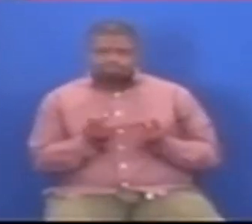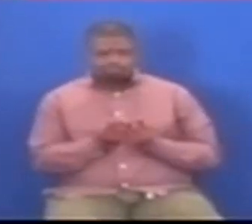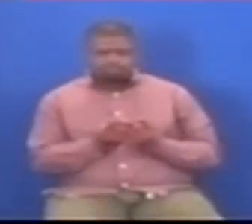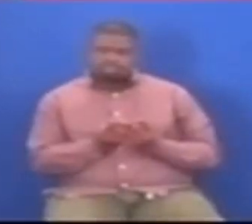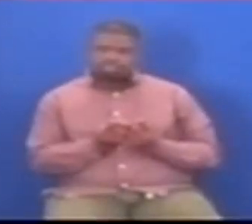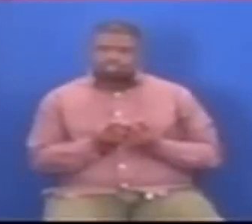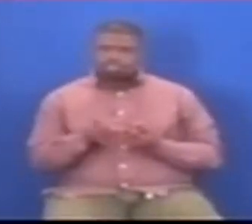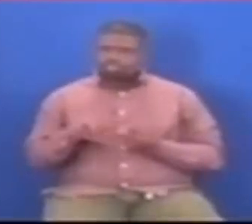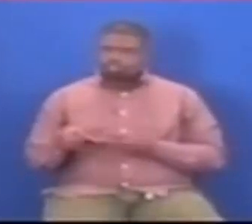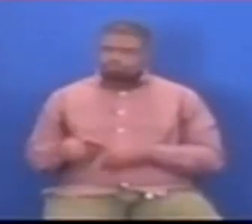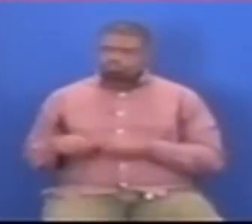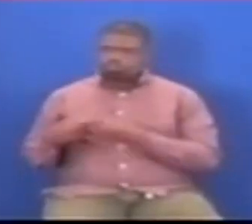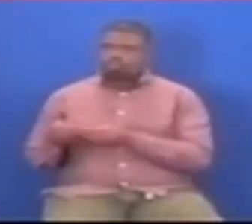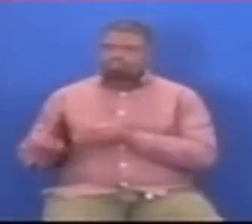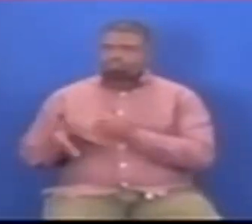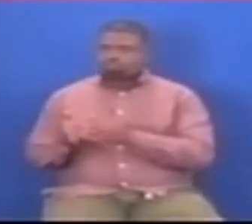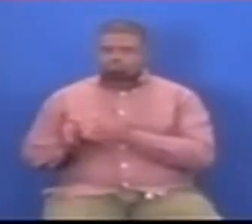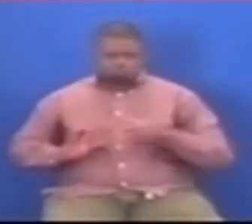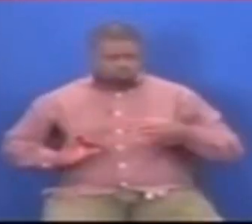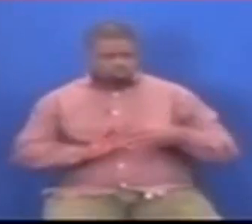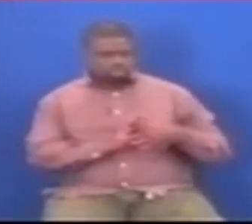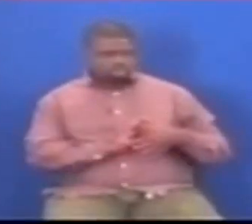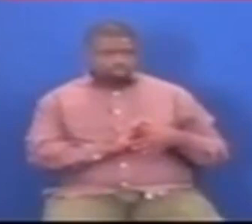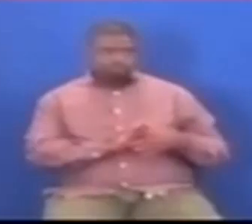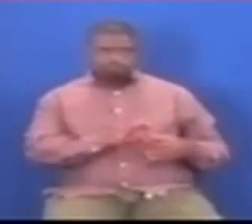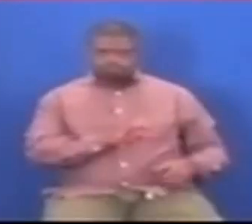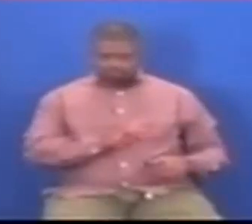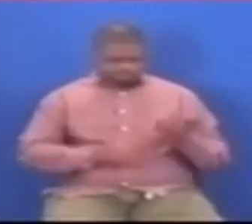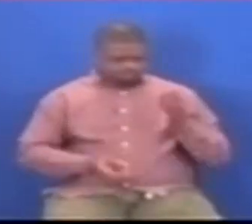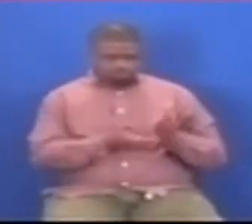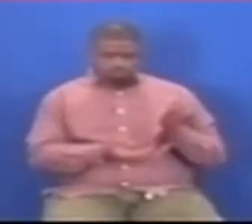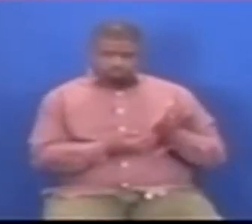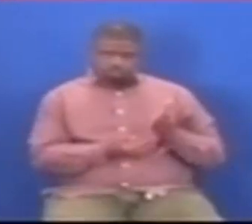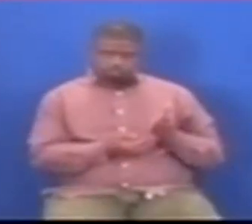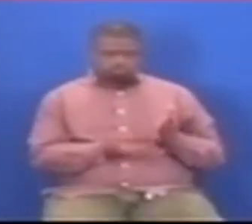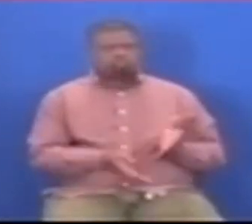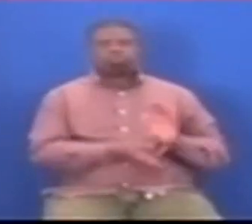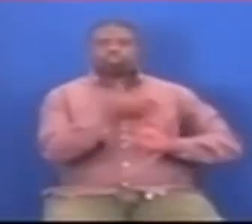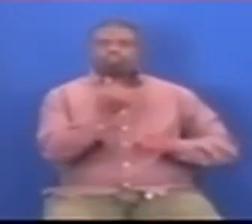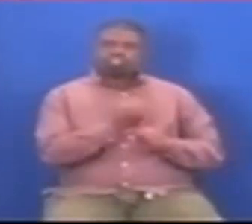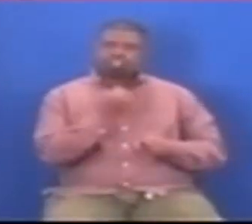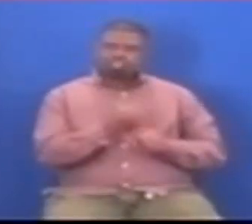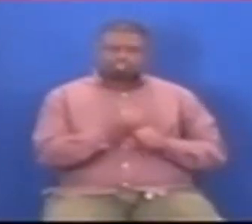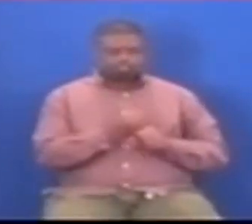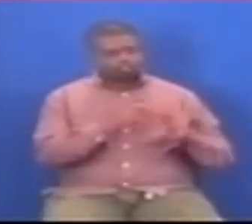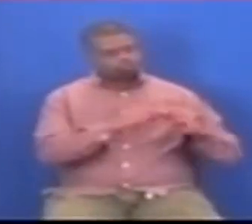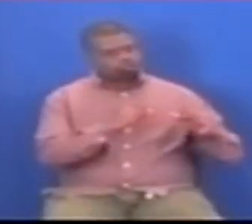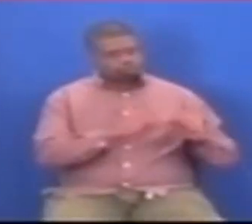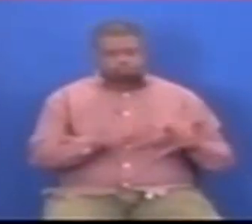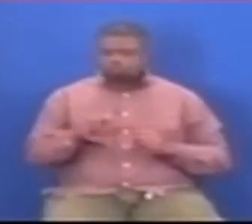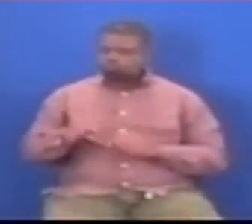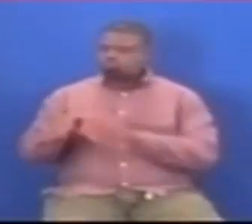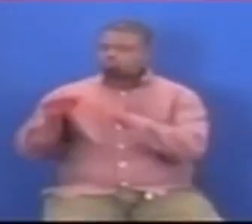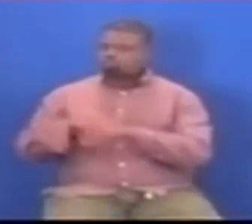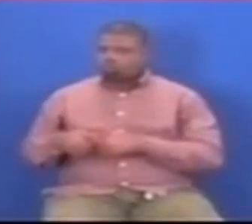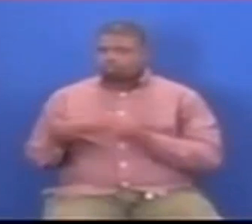miliki zitolewazo kwa njia ya mfumo unganishi wa kieletroniki ILMIS ulioanza kufanya kazi katika wilaya Kinondoni na Ubungo, hati